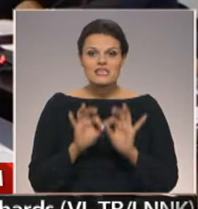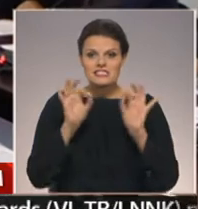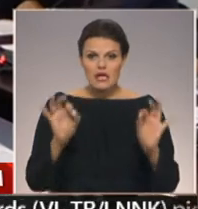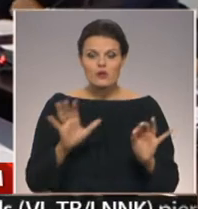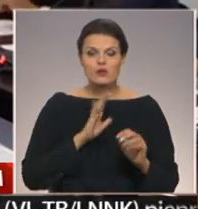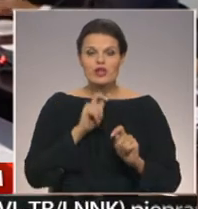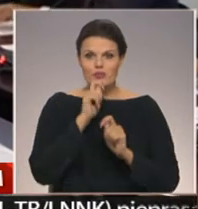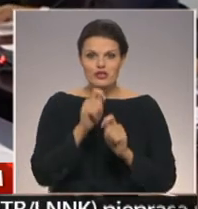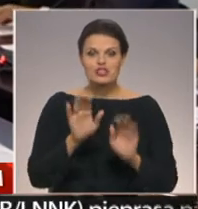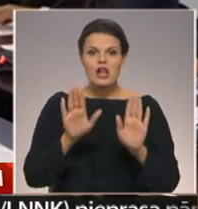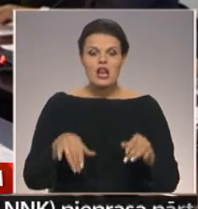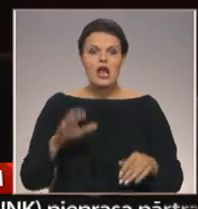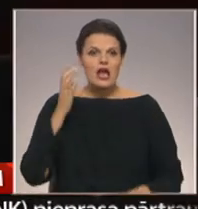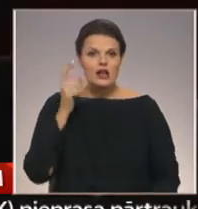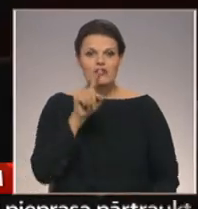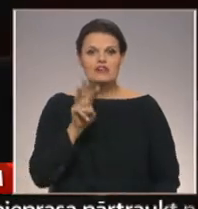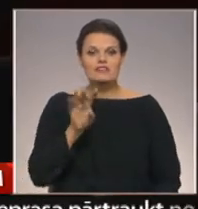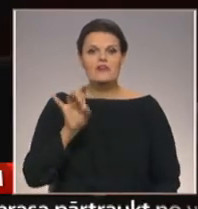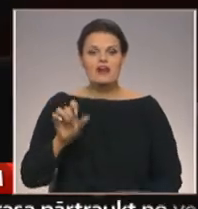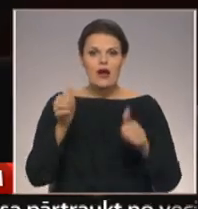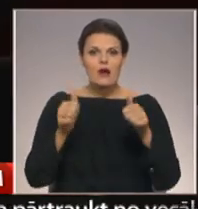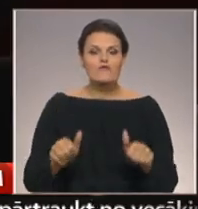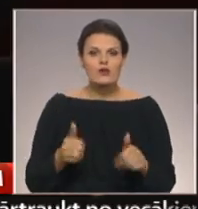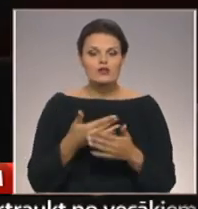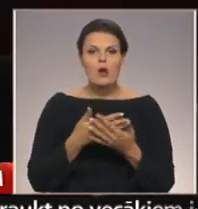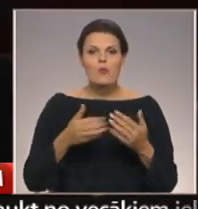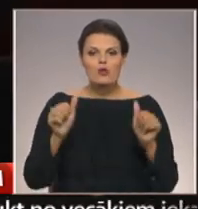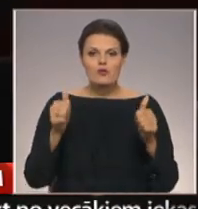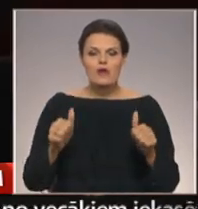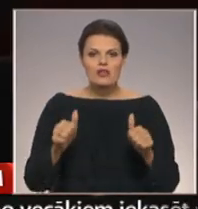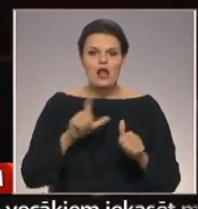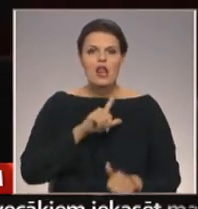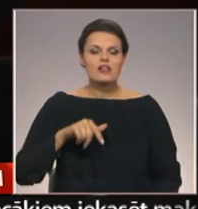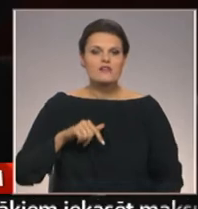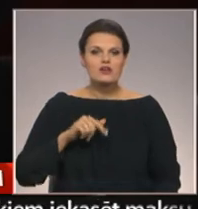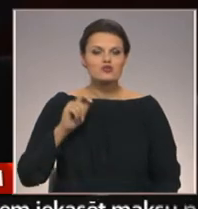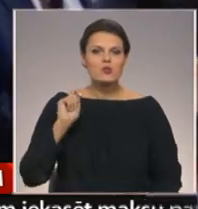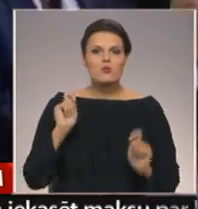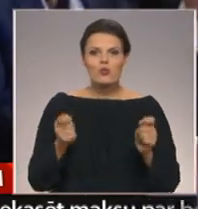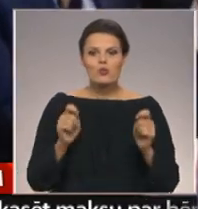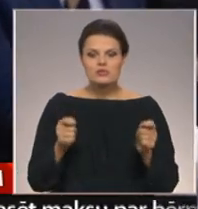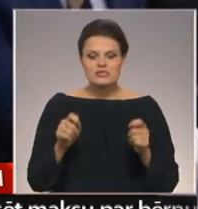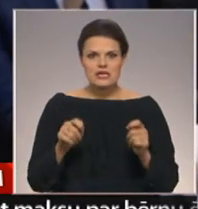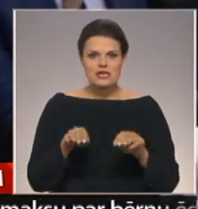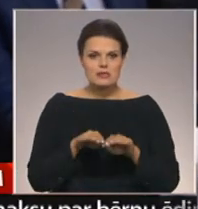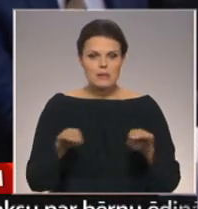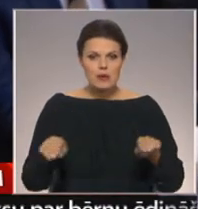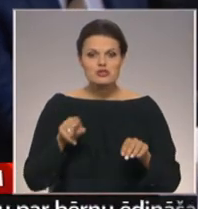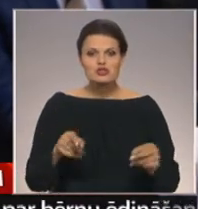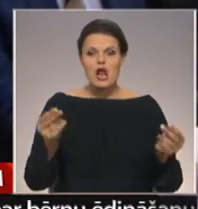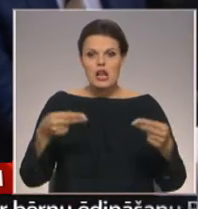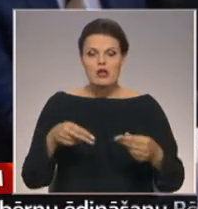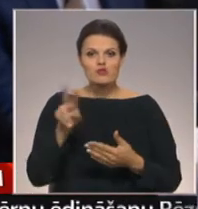sākotnēji tika piešķirta, lai Radio SVH veidotu multimediālu latviešu mūzikas platformu. Šajā te līguma